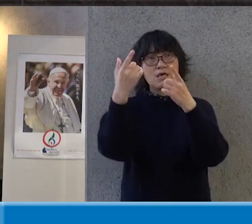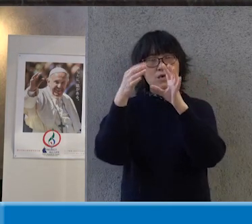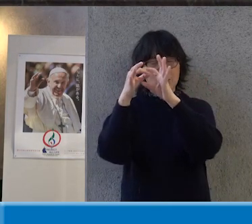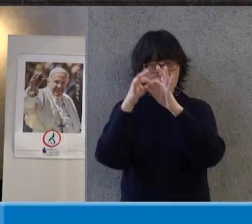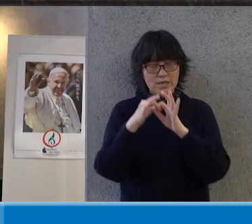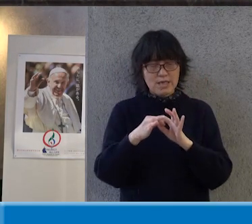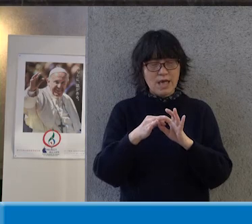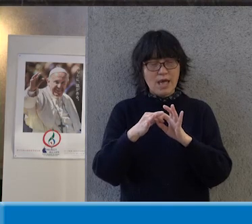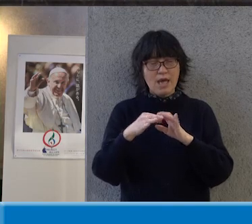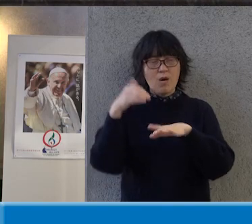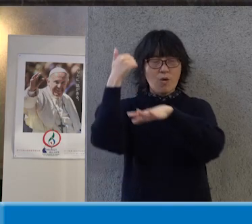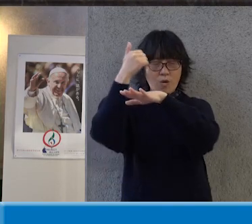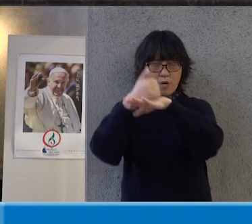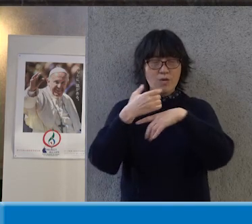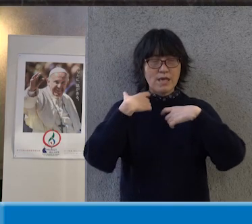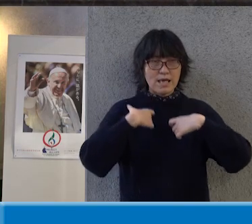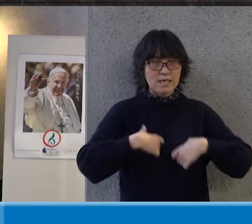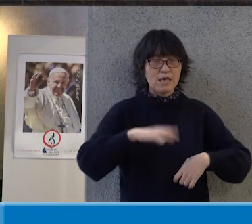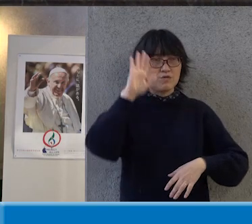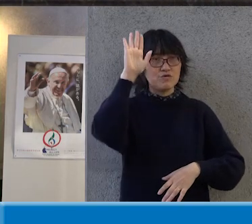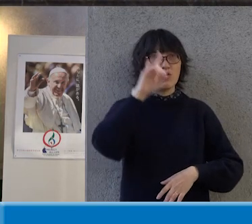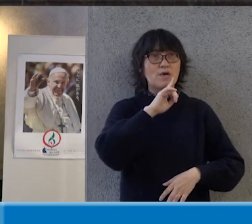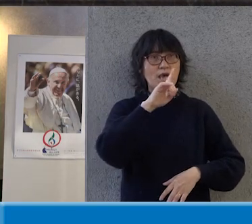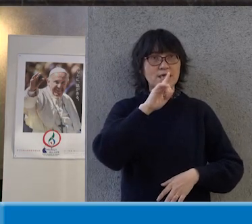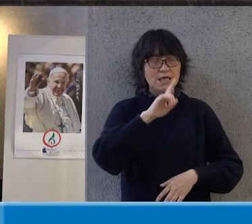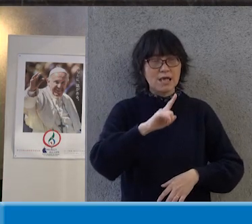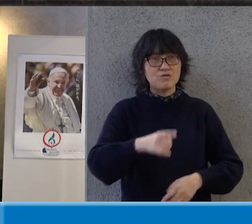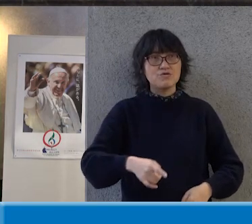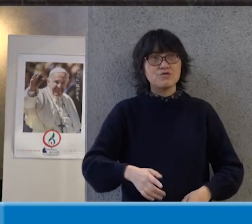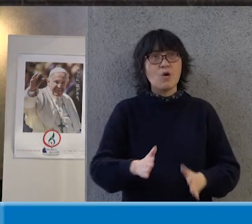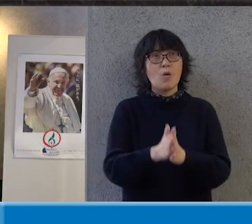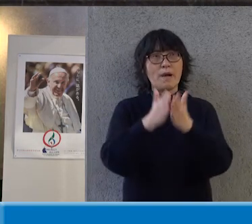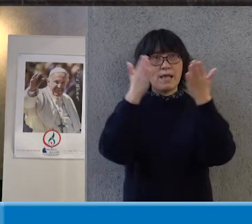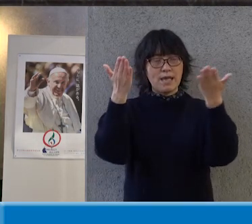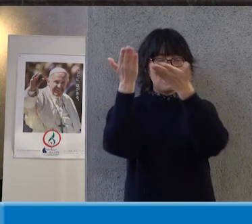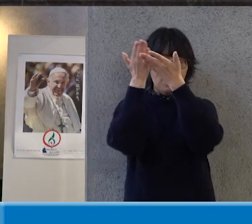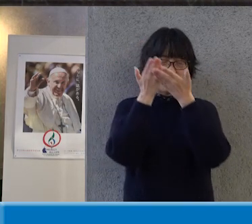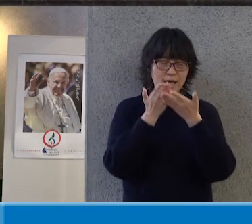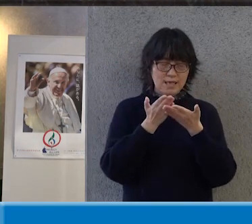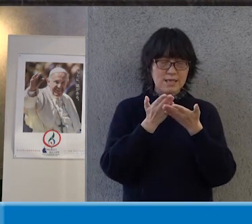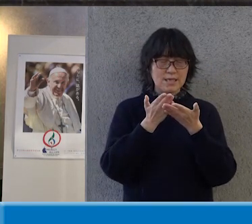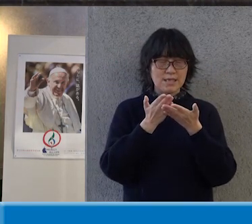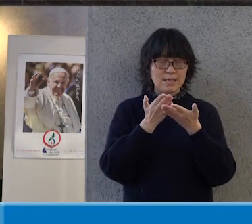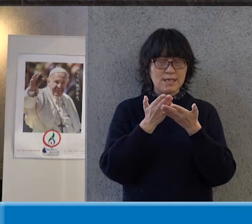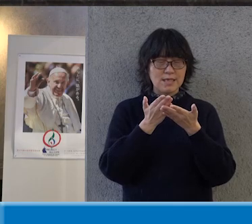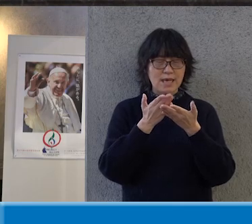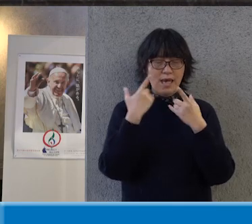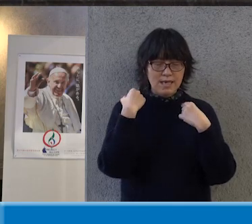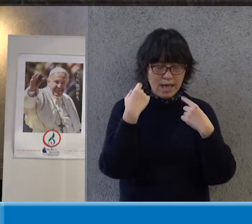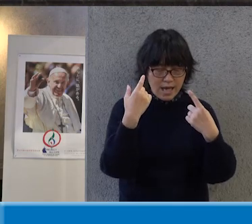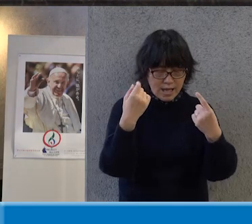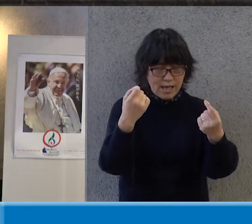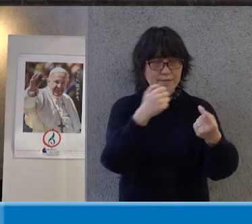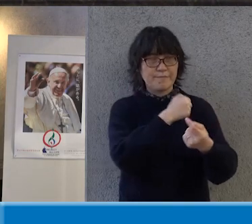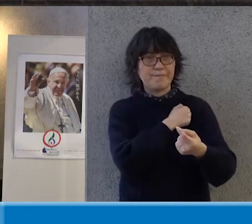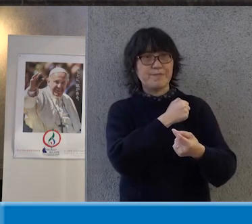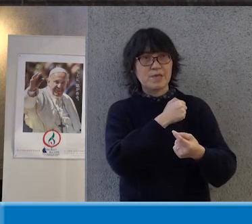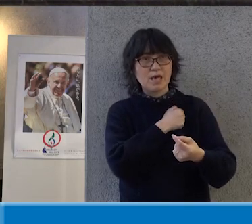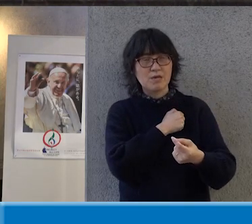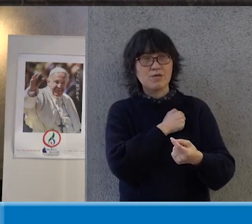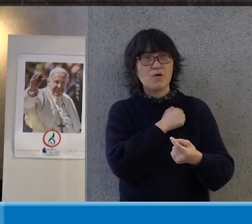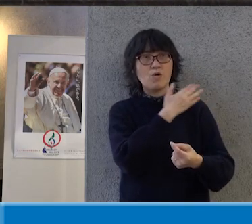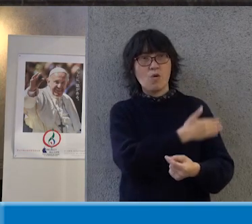王、祭司、預言者のお前に預かり、滅びることのない命の衣